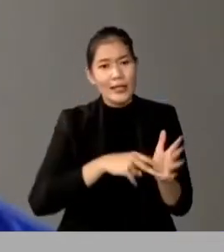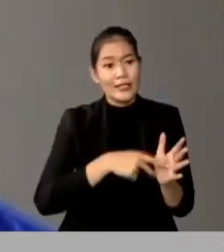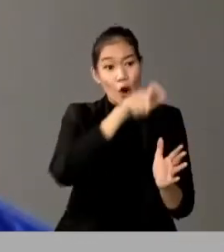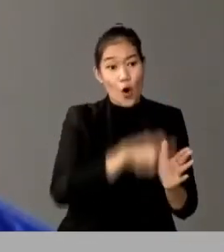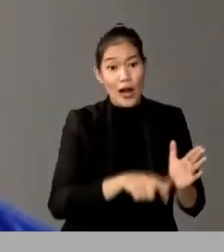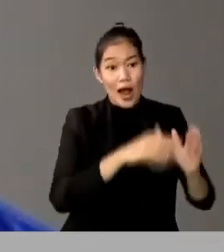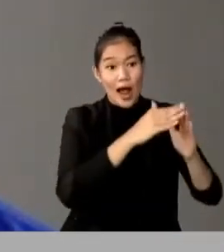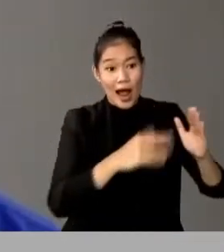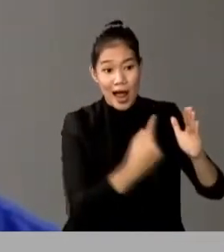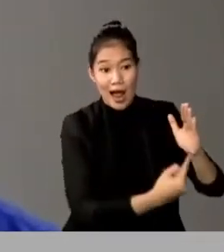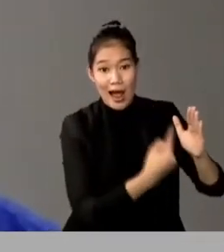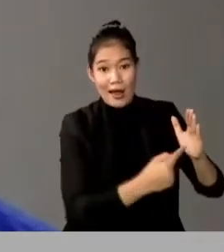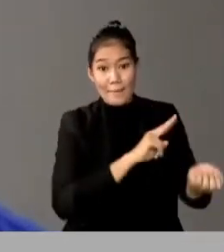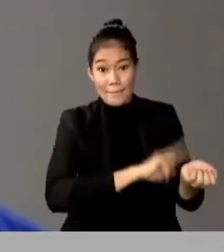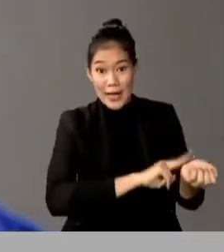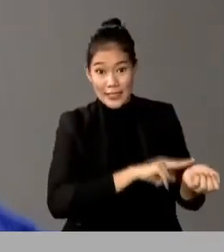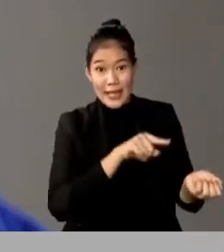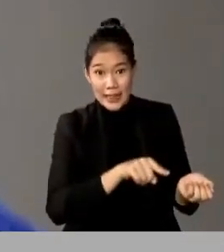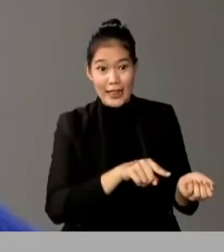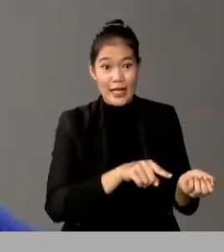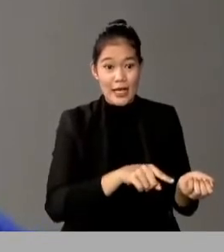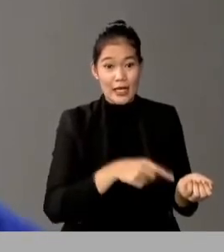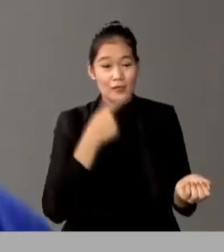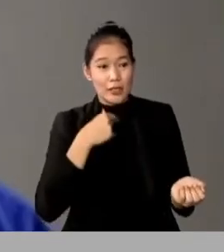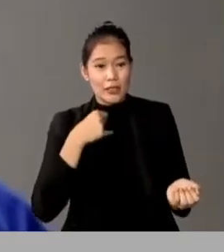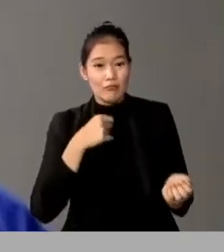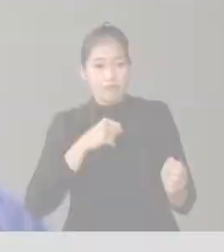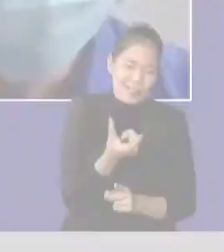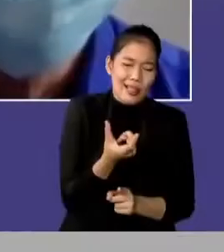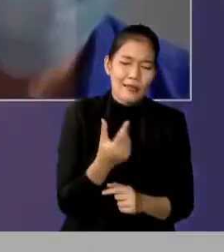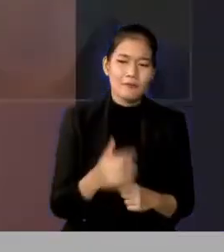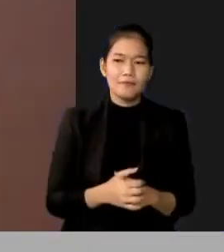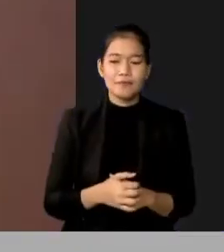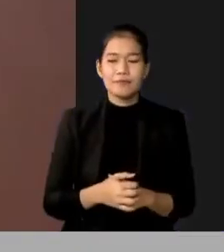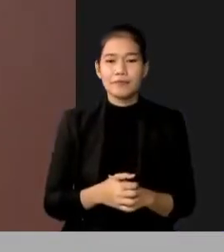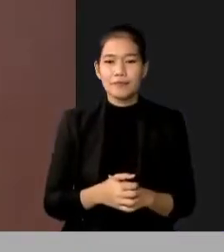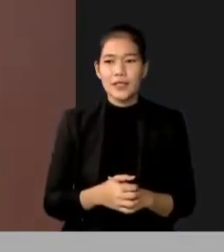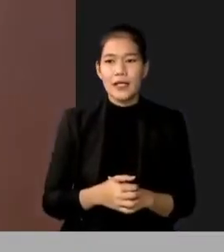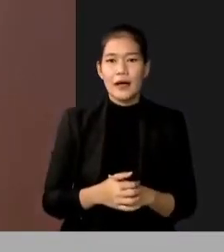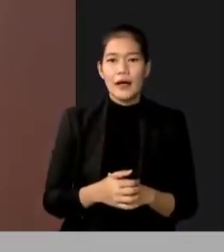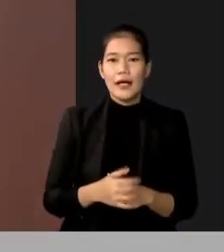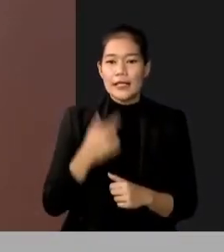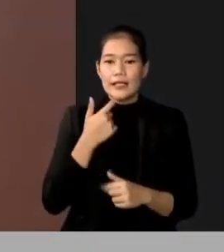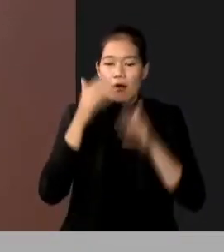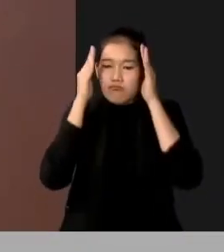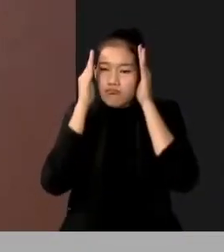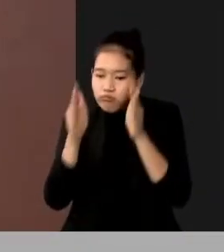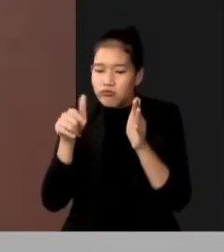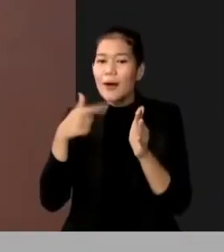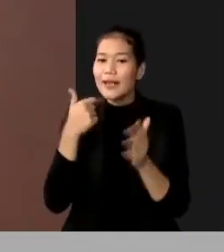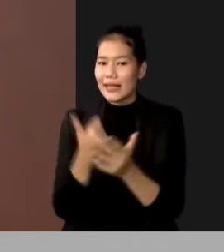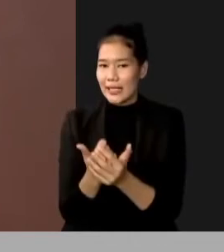tidak menjadi bahan untuk dipukul lari tidak menjadi itu dia begitu lain memang perhatian juga penting